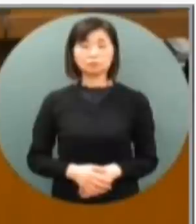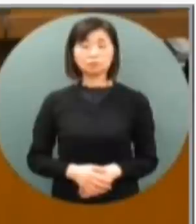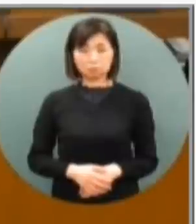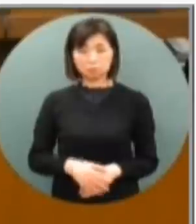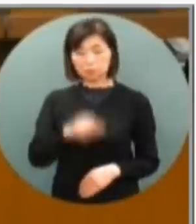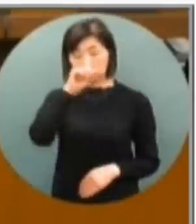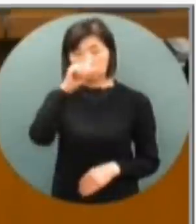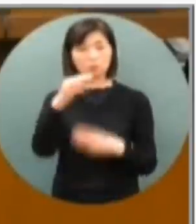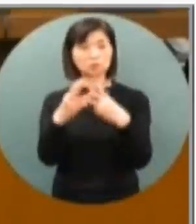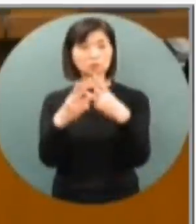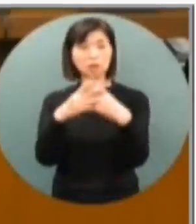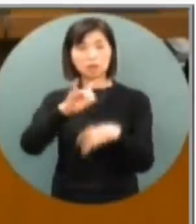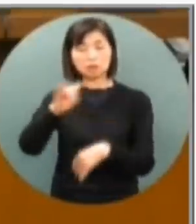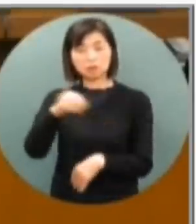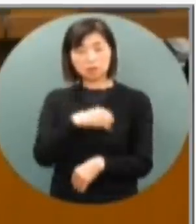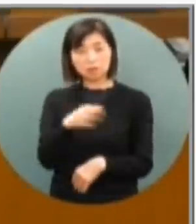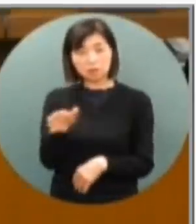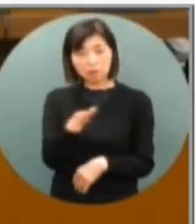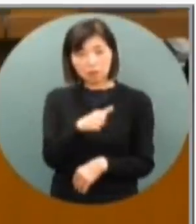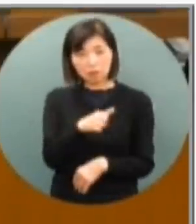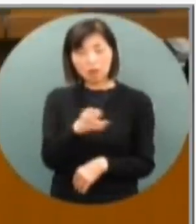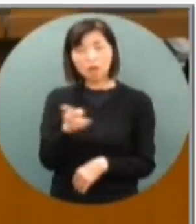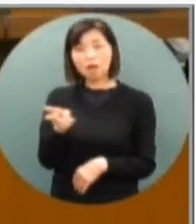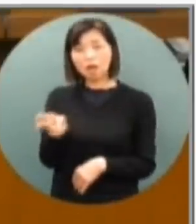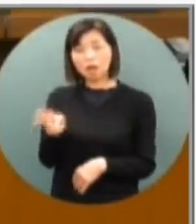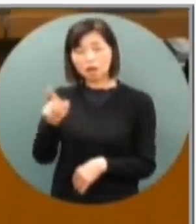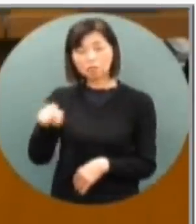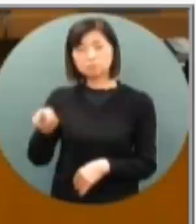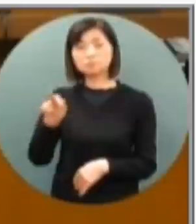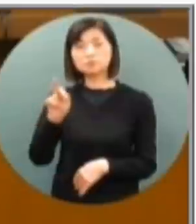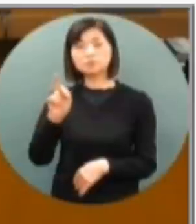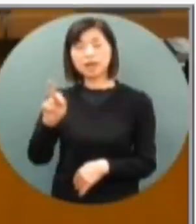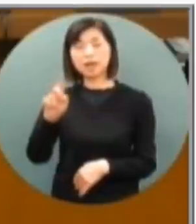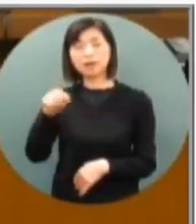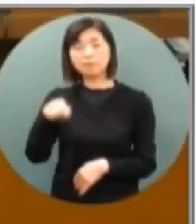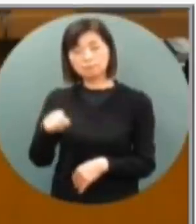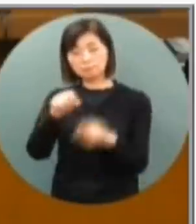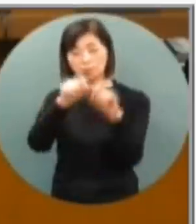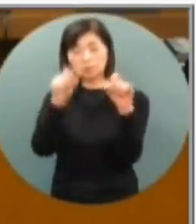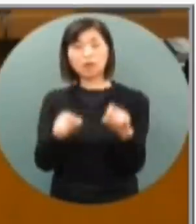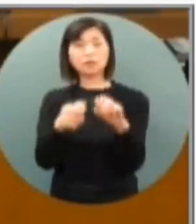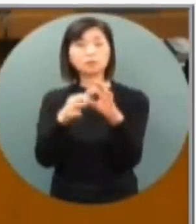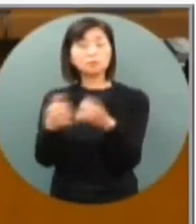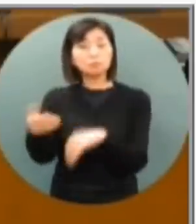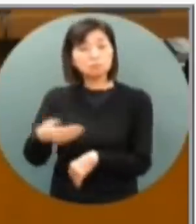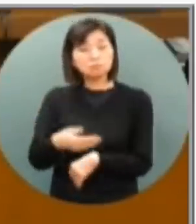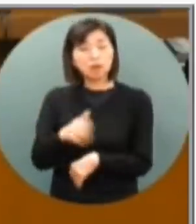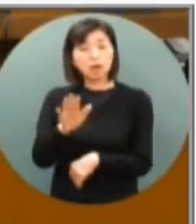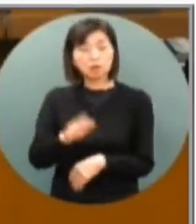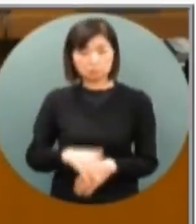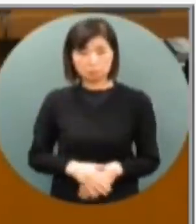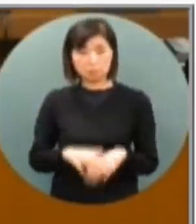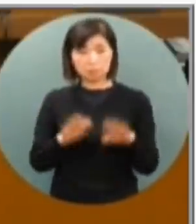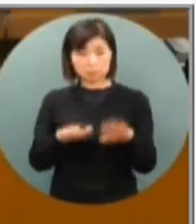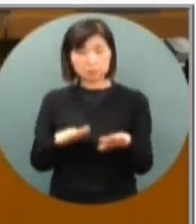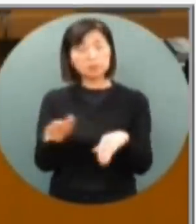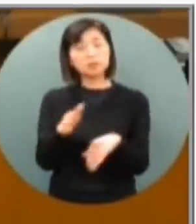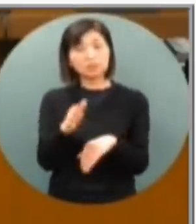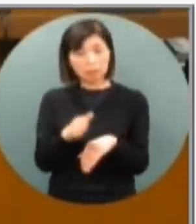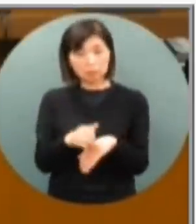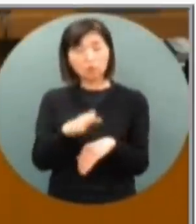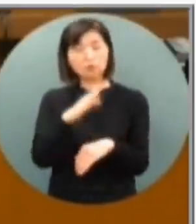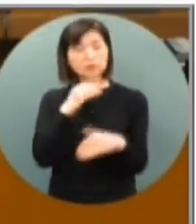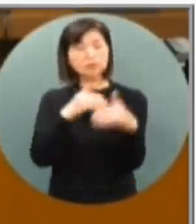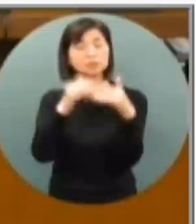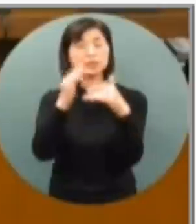吉田議員から重ねてハンセン病問題につきましてお尋ねがございました。近年の実績と詳細は健康医療